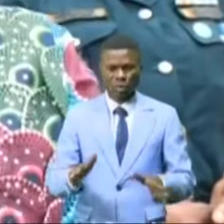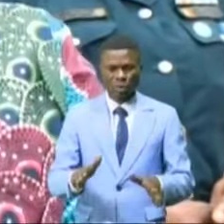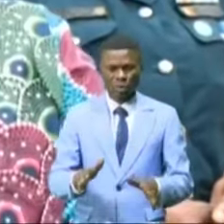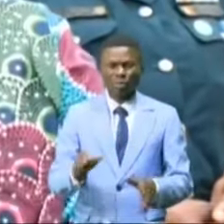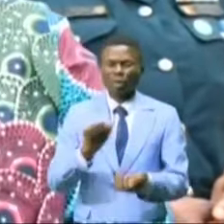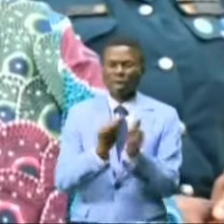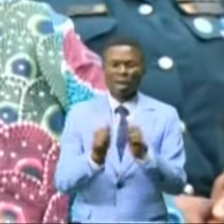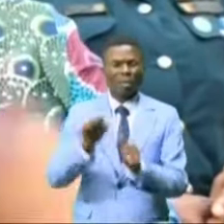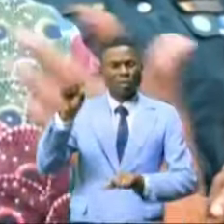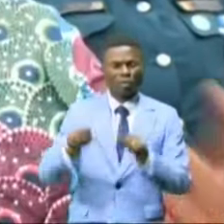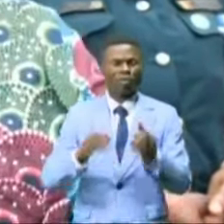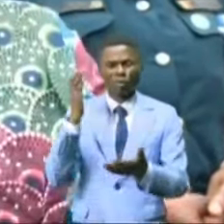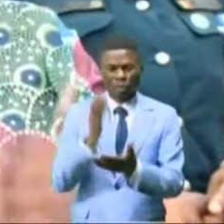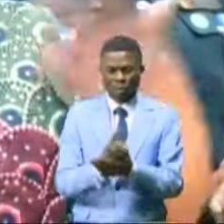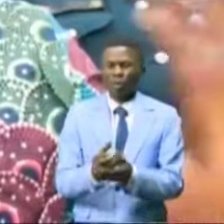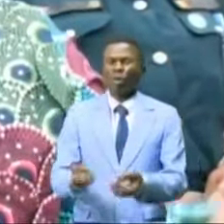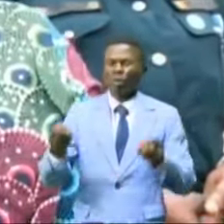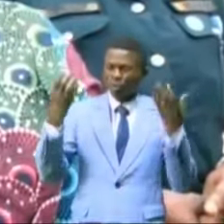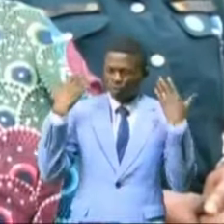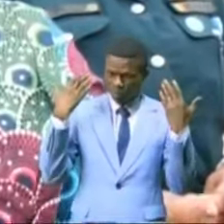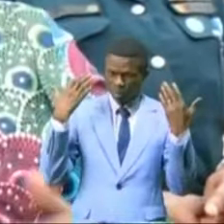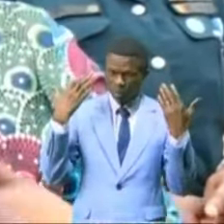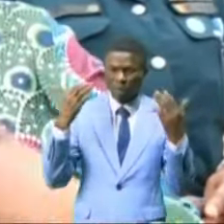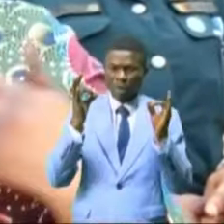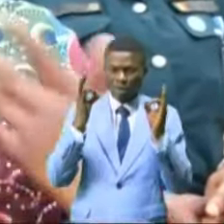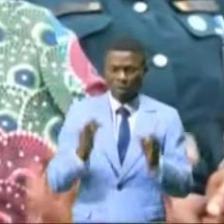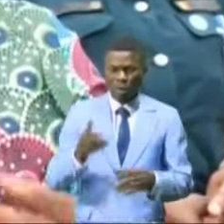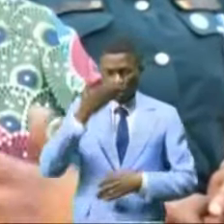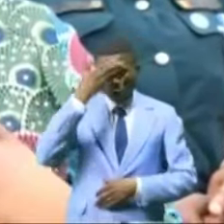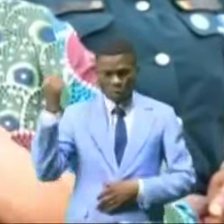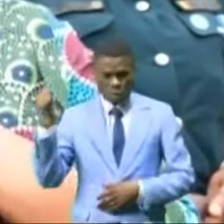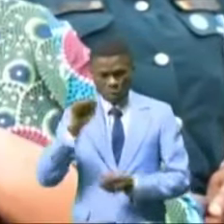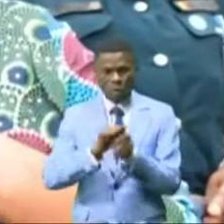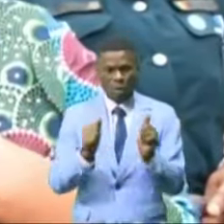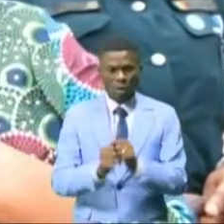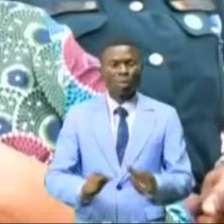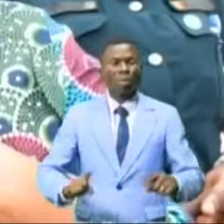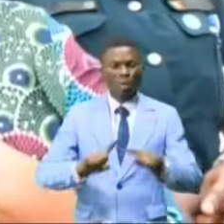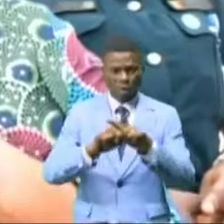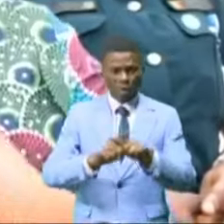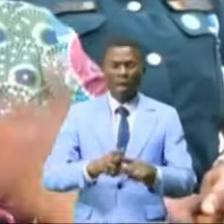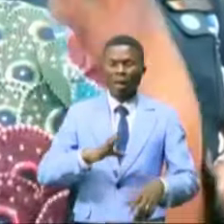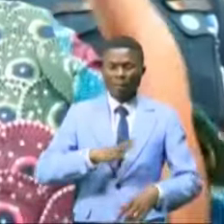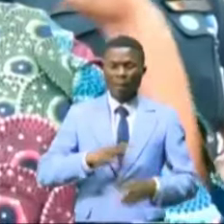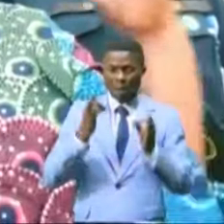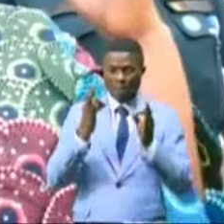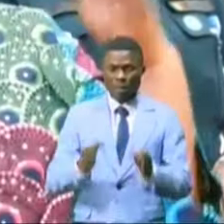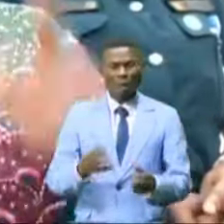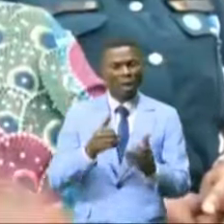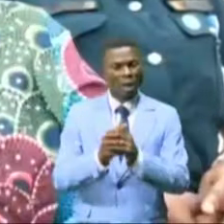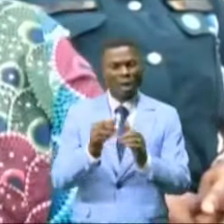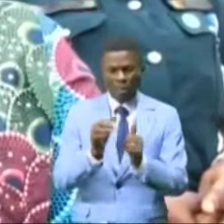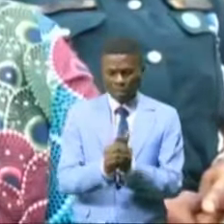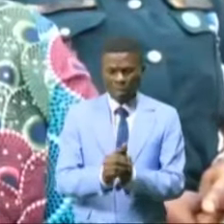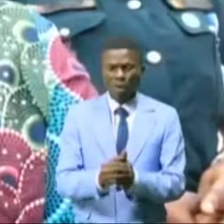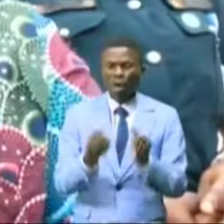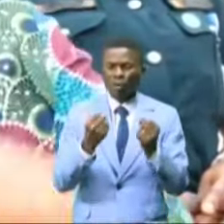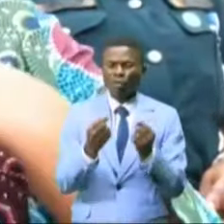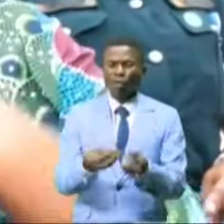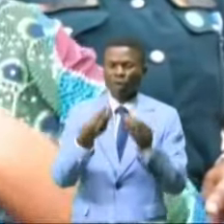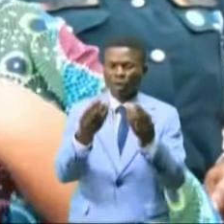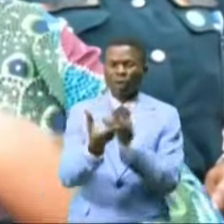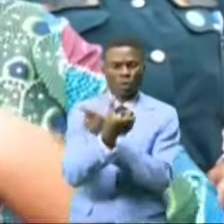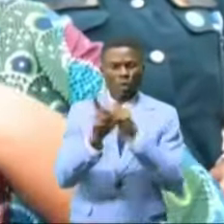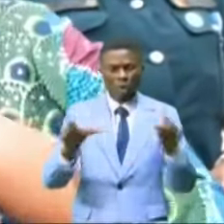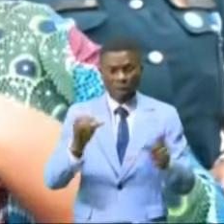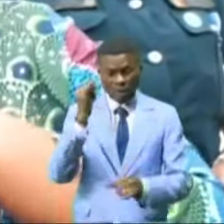Dépassons-nous. Essayons de nous dépasser. Oublions. C'est vrai que ça fait c'est très mal, mais le pardon, c'est une force qui libère. Tant